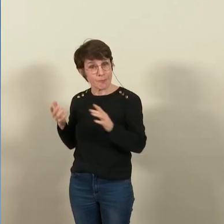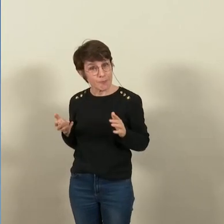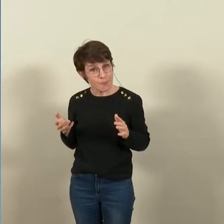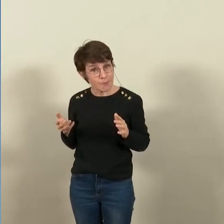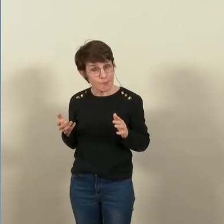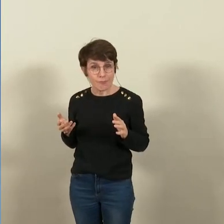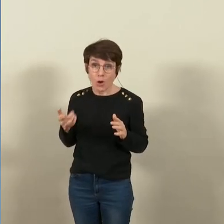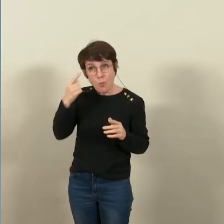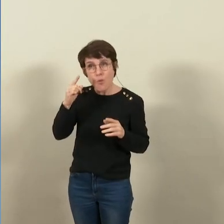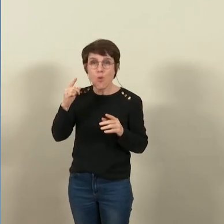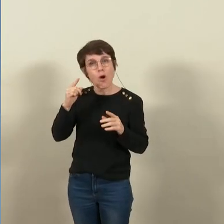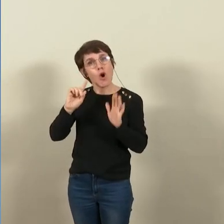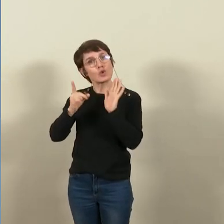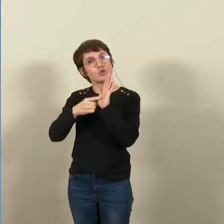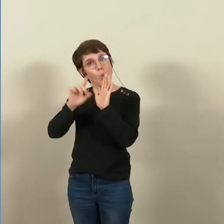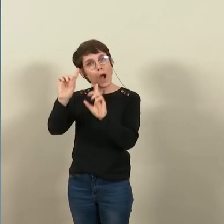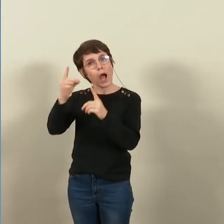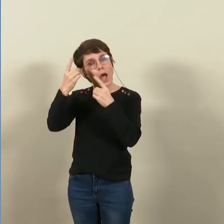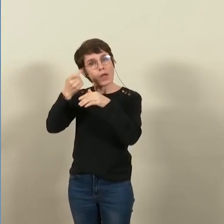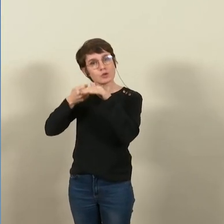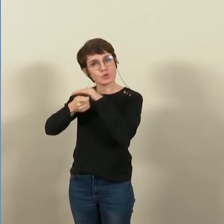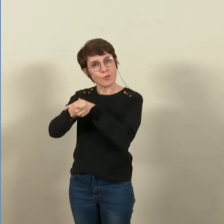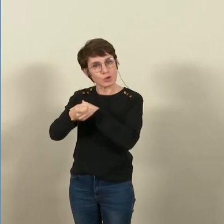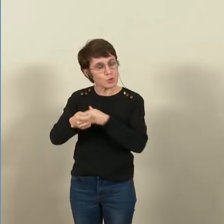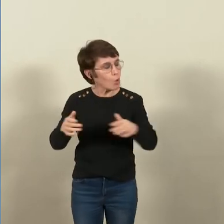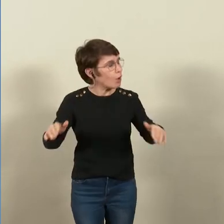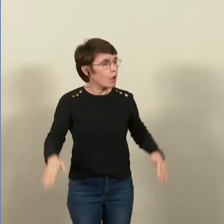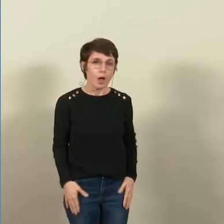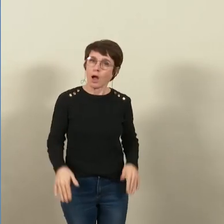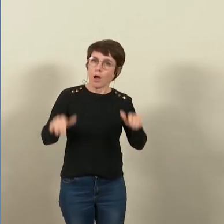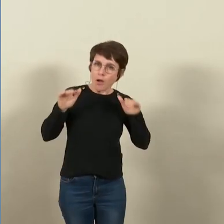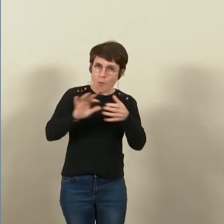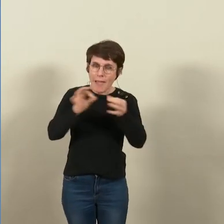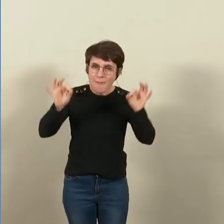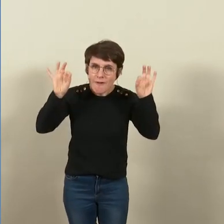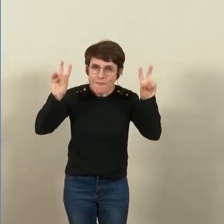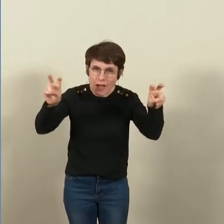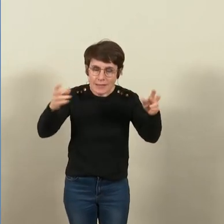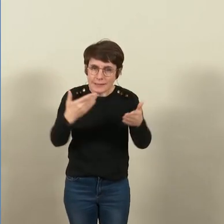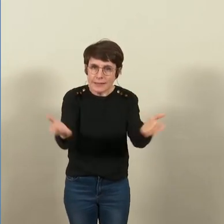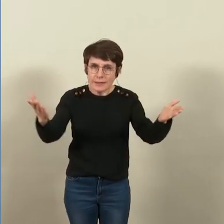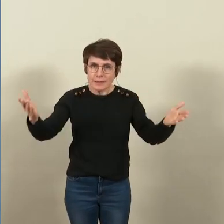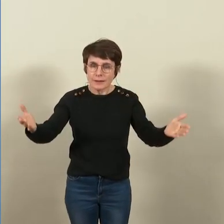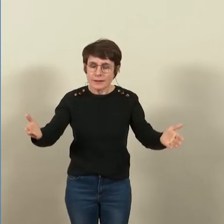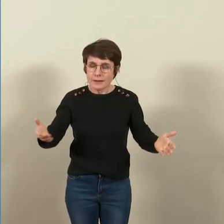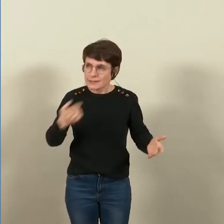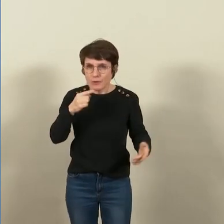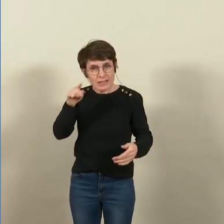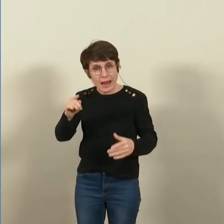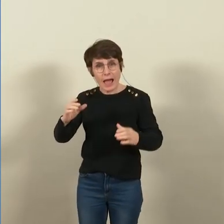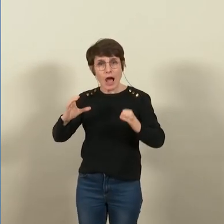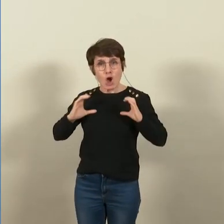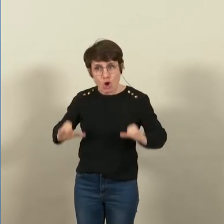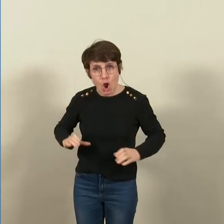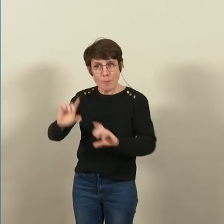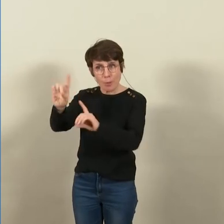enfin excusez-moi mais pour prétendre quand même pour prétendre à une subvention du projet du club et